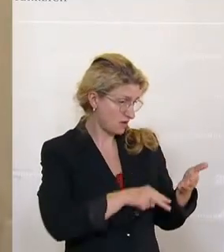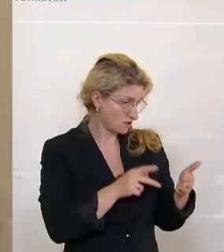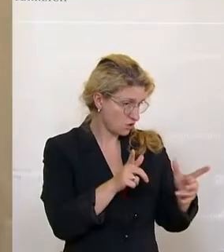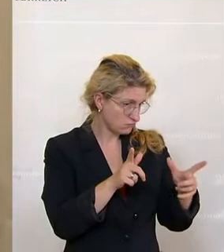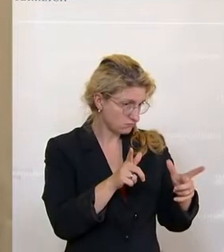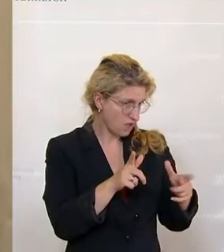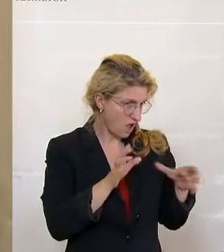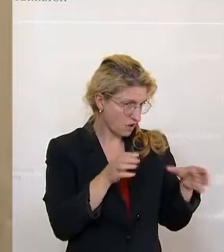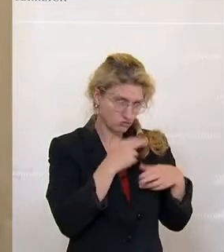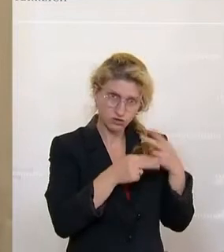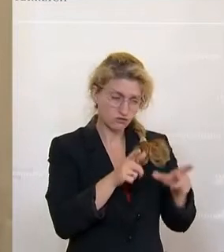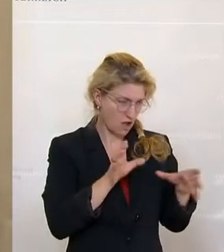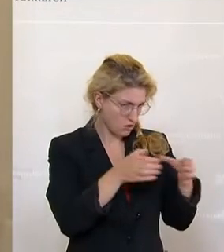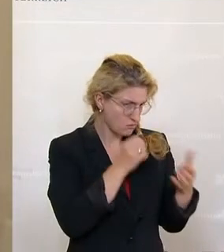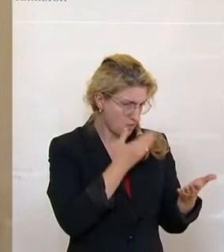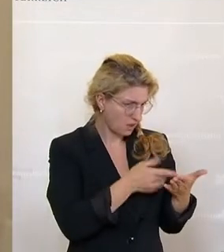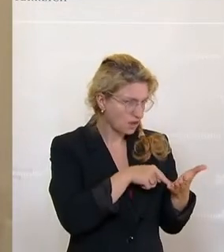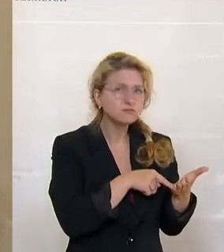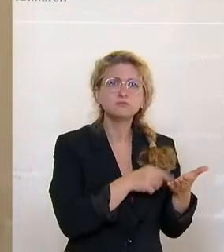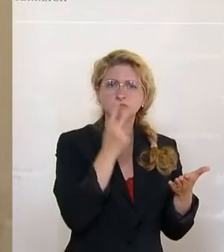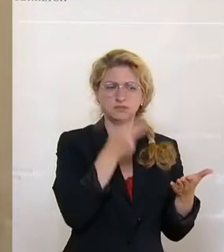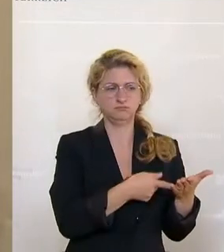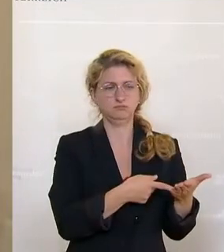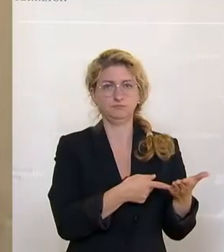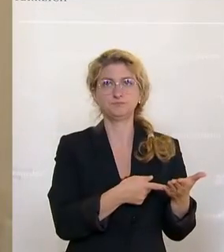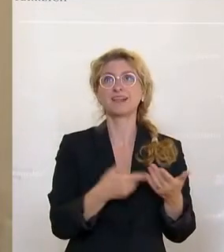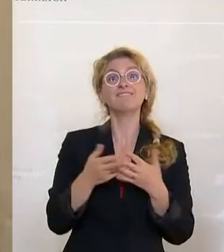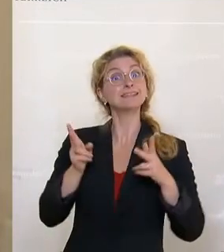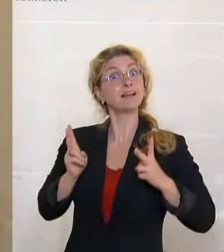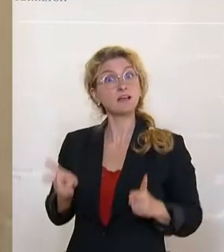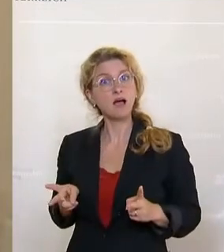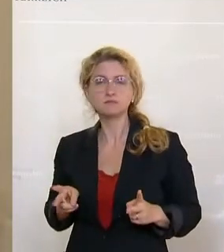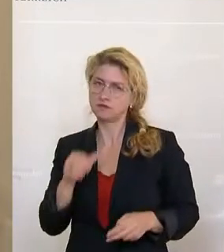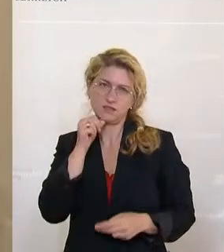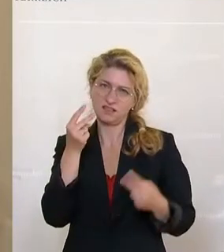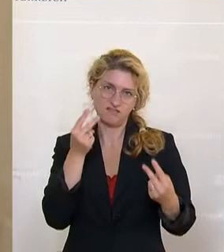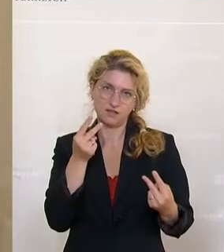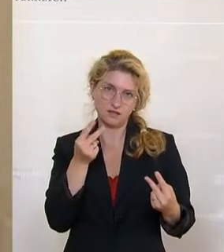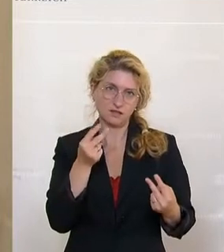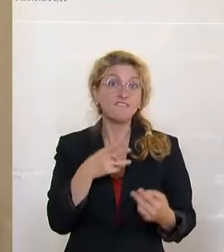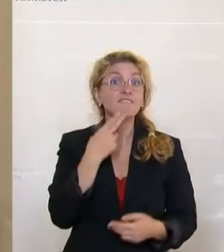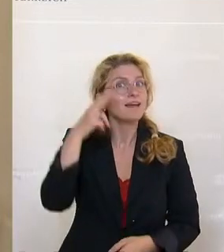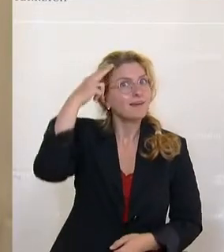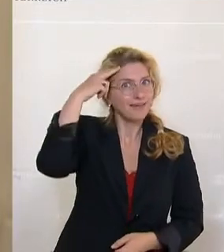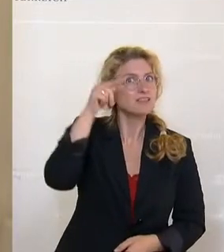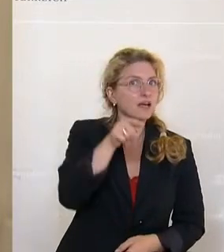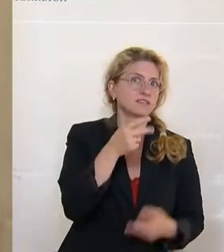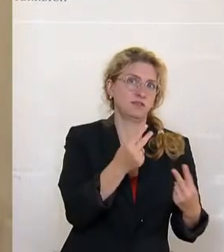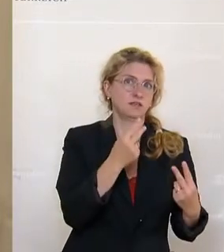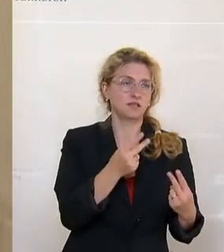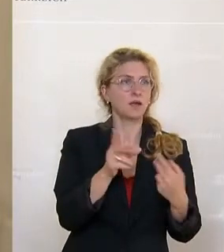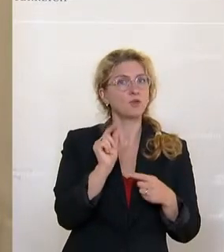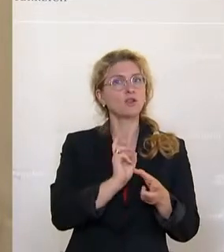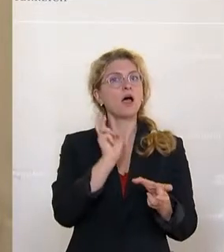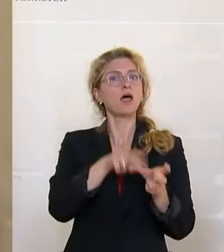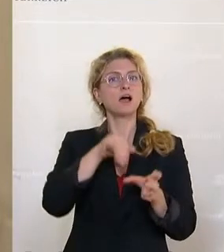wird, lernen weiterhin, dass nicht wichtig ist, was man kann, sondern wie man kennt und dass es wohl am besten ist, man tritt gleich der JVP bei oder